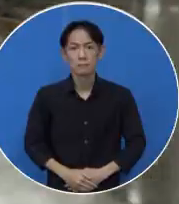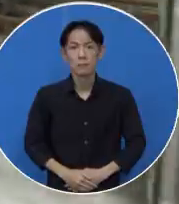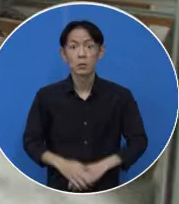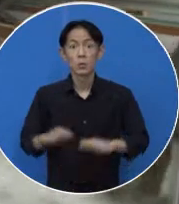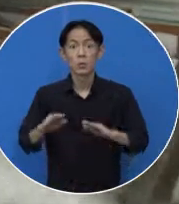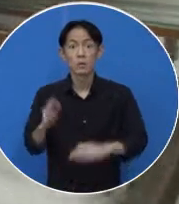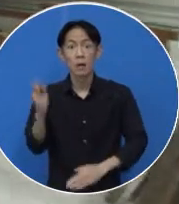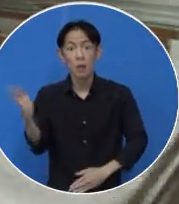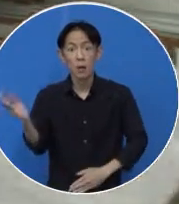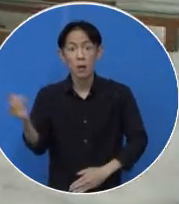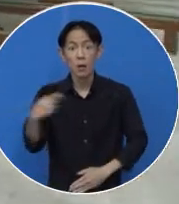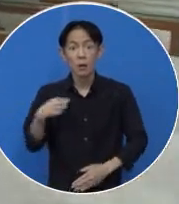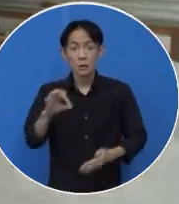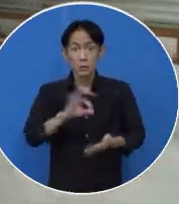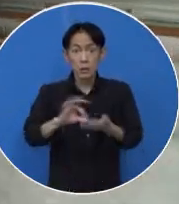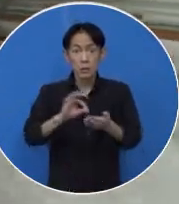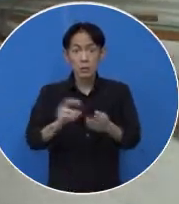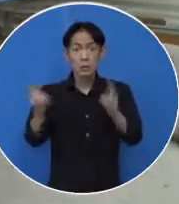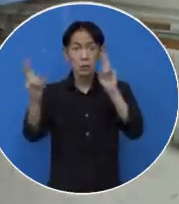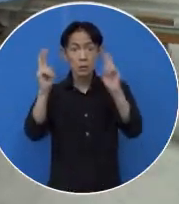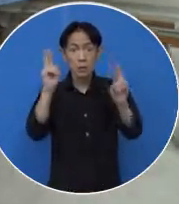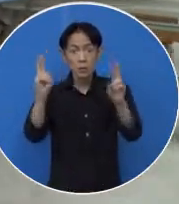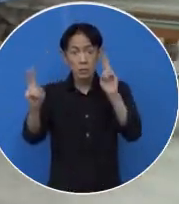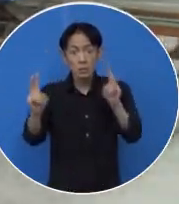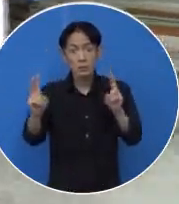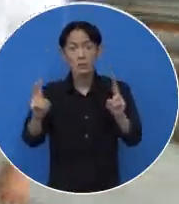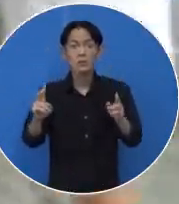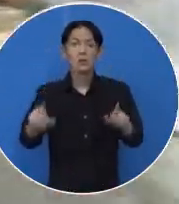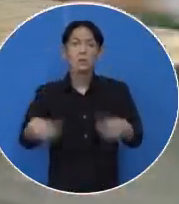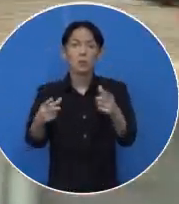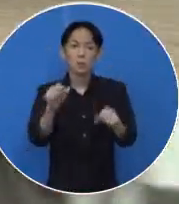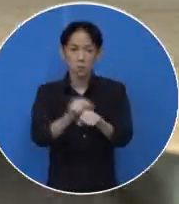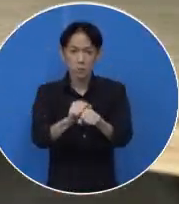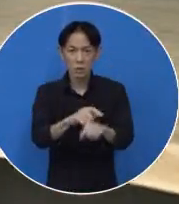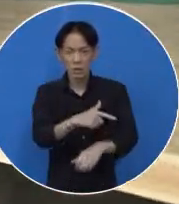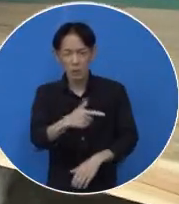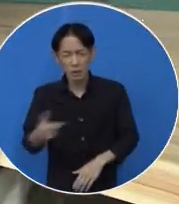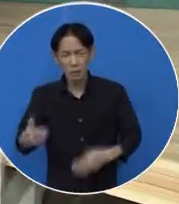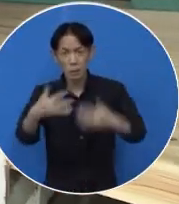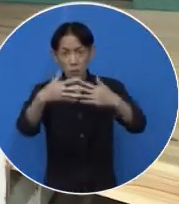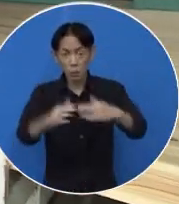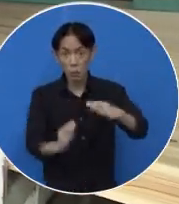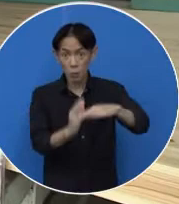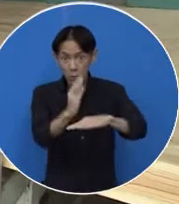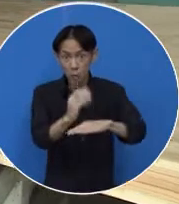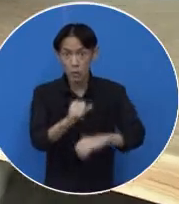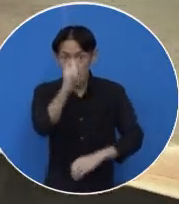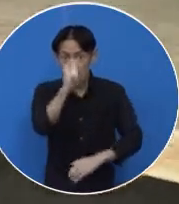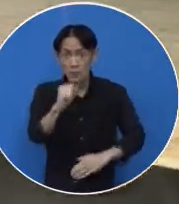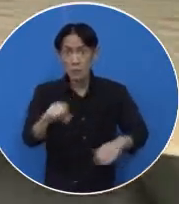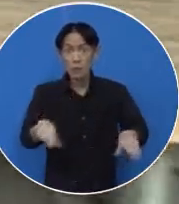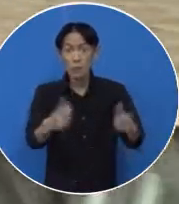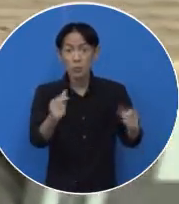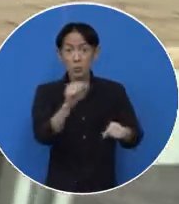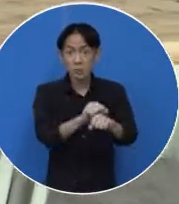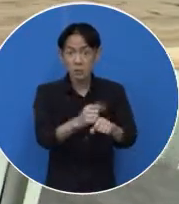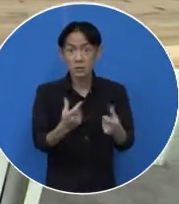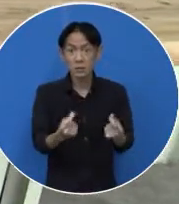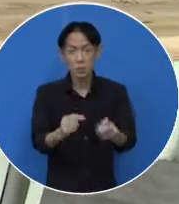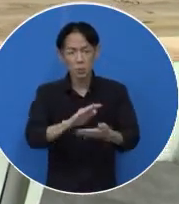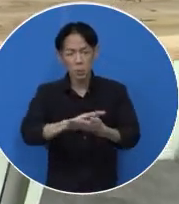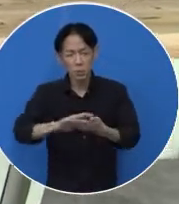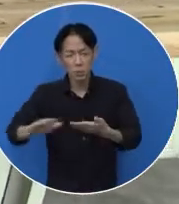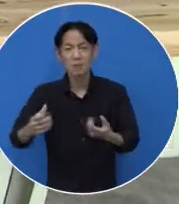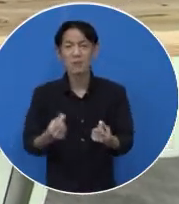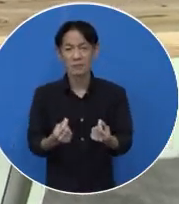こちらが弊社が取り扱っている木材になります。 様々な条件をクリアした優秀な木材ということですね。 はい、 美